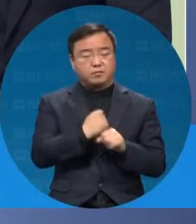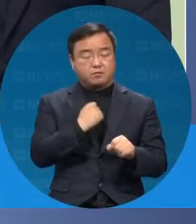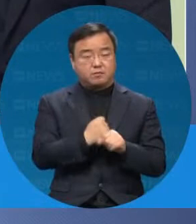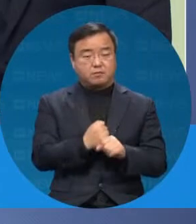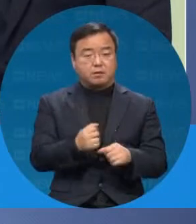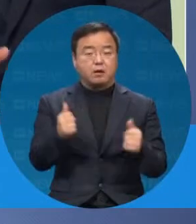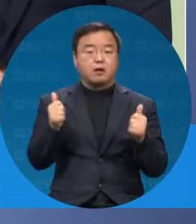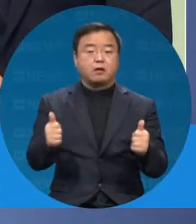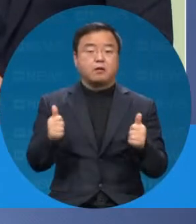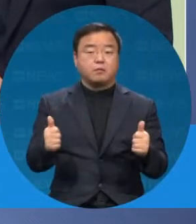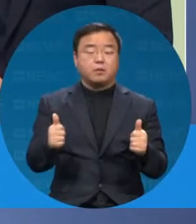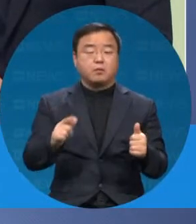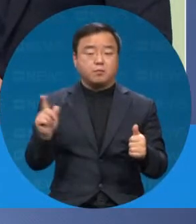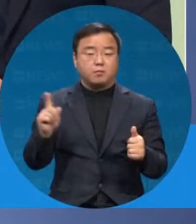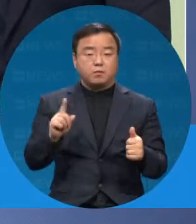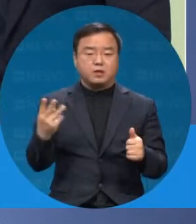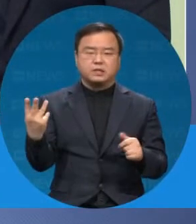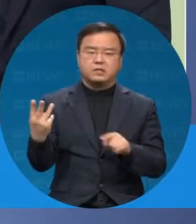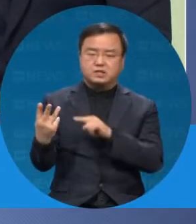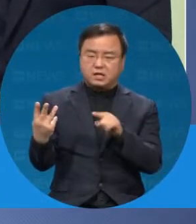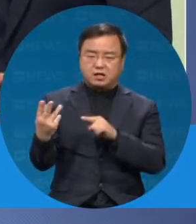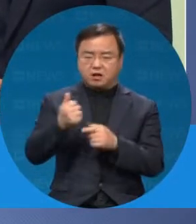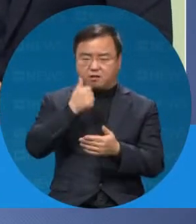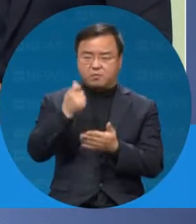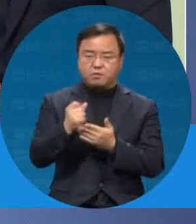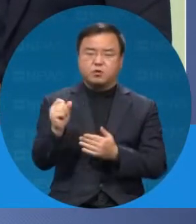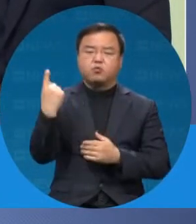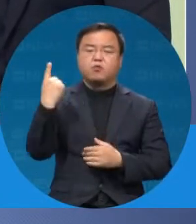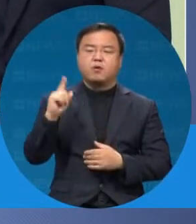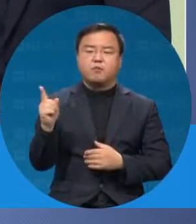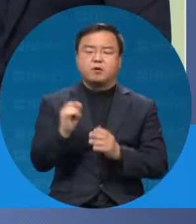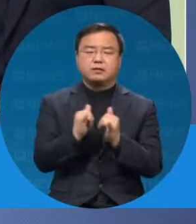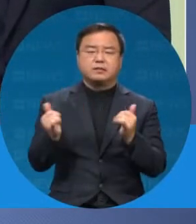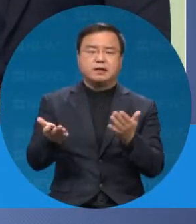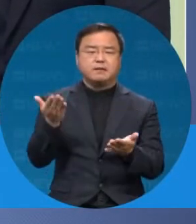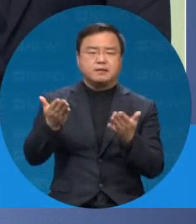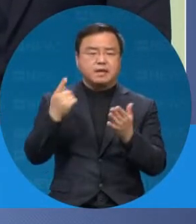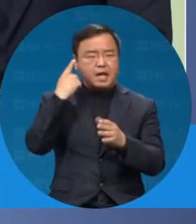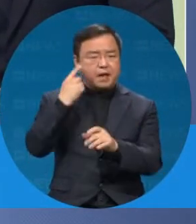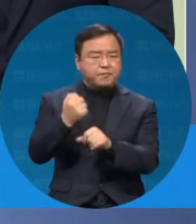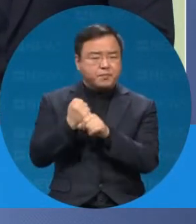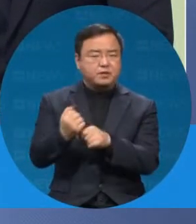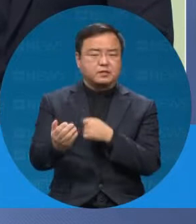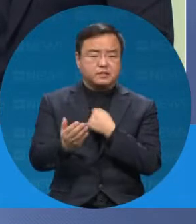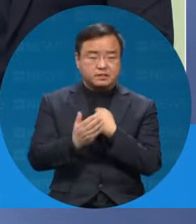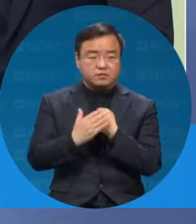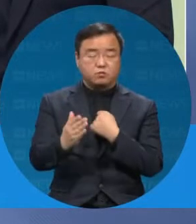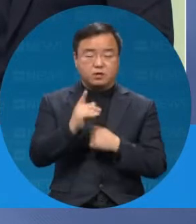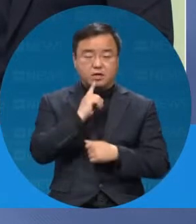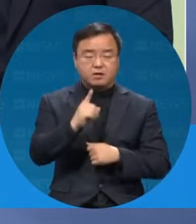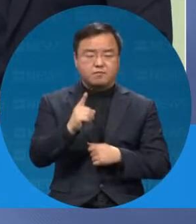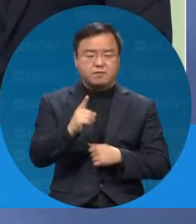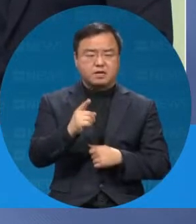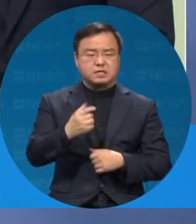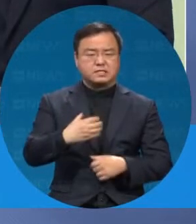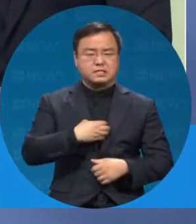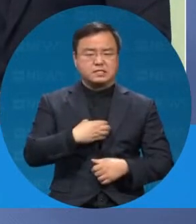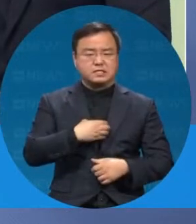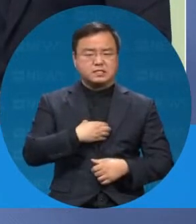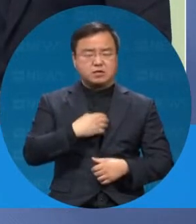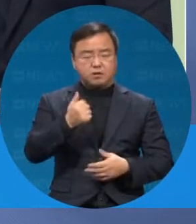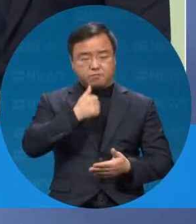다르니 배심원단은 이들의 범행 동기가 인종적 편견 때문 이라고 판단했고 증오 범죄 에 대해서도 유죄를